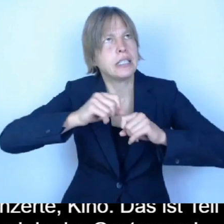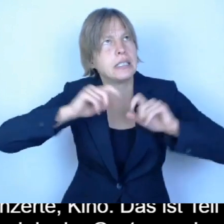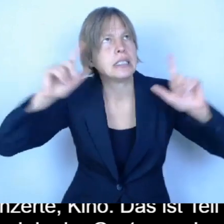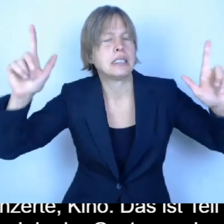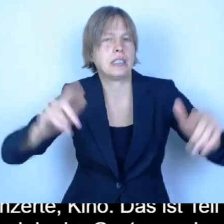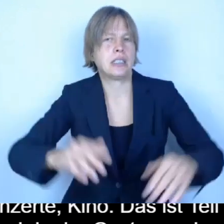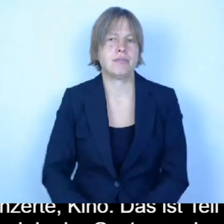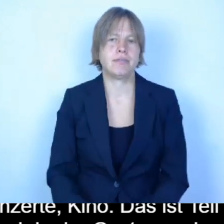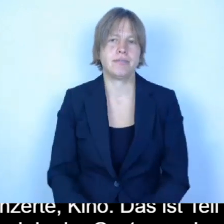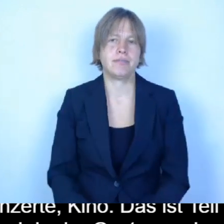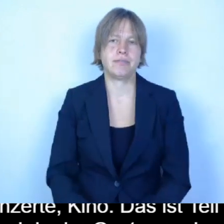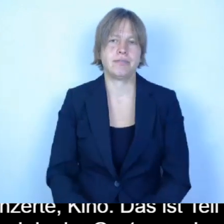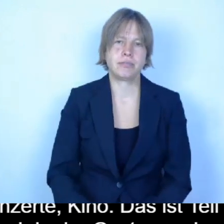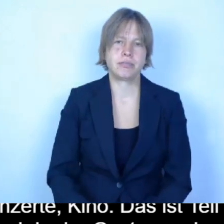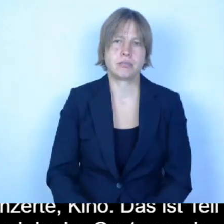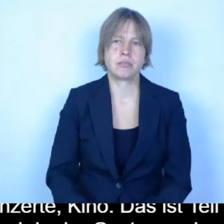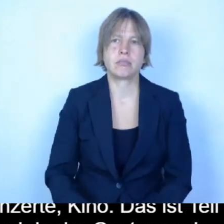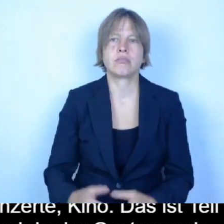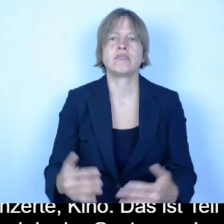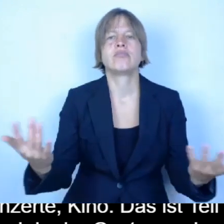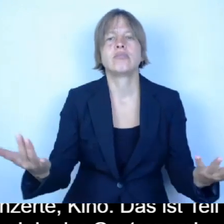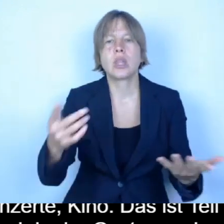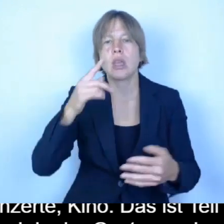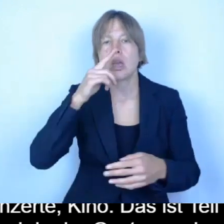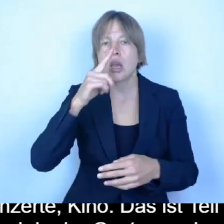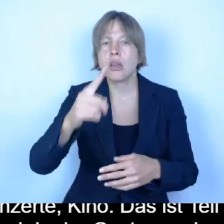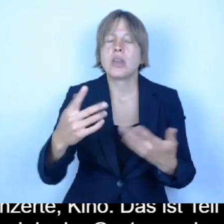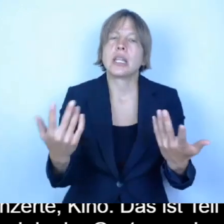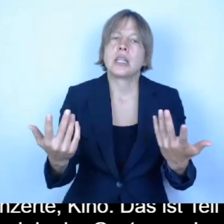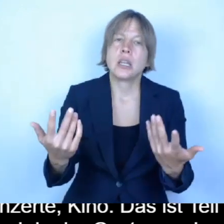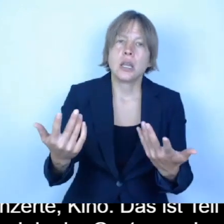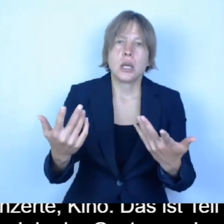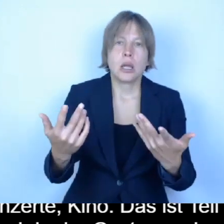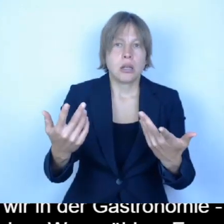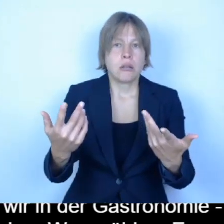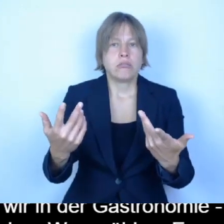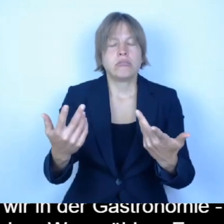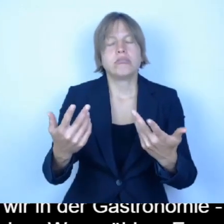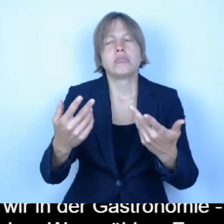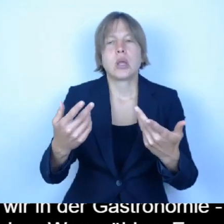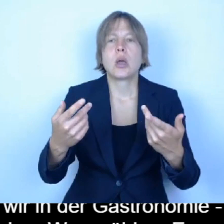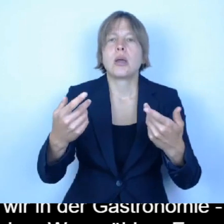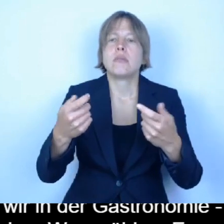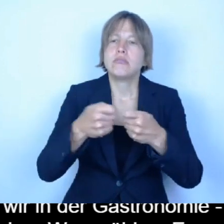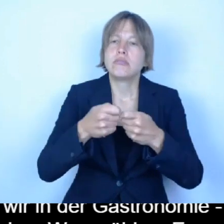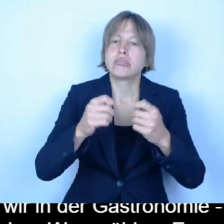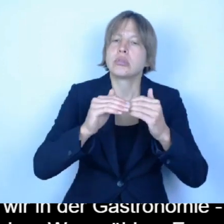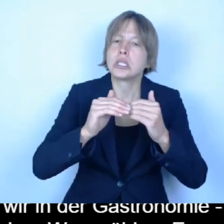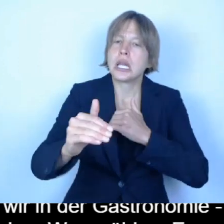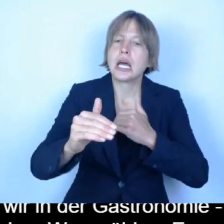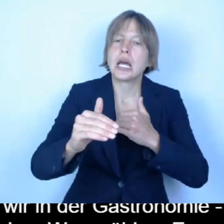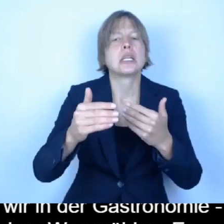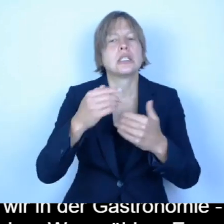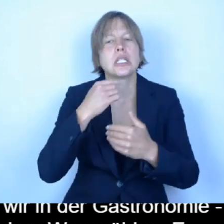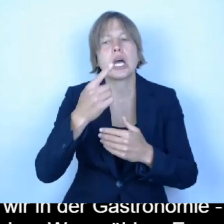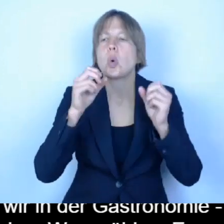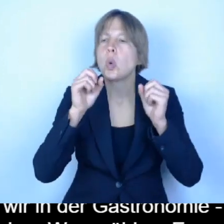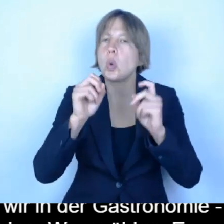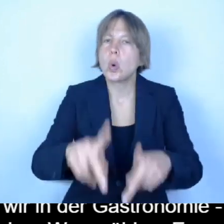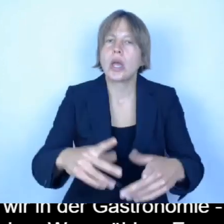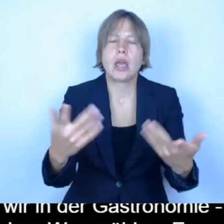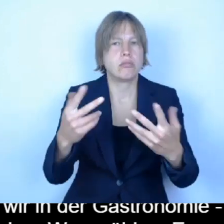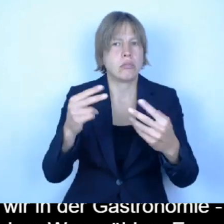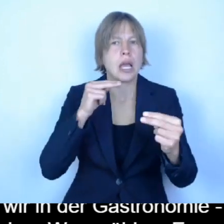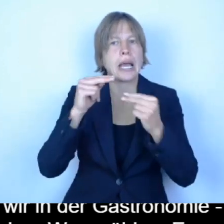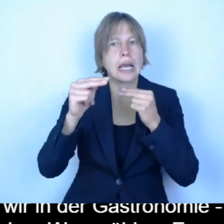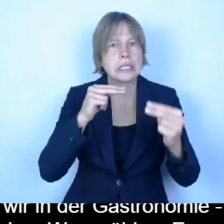dann wird natürlich auch Kulturveranstaltungen möglich sein. Das ist ja völlig klar. Und deswegen denke ich, wird man in der Zeit nach